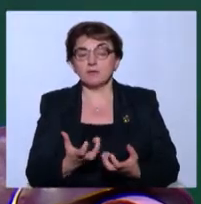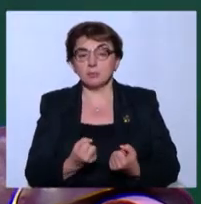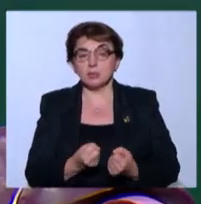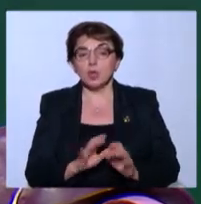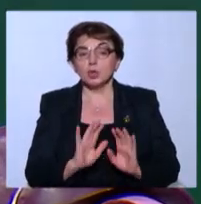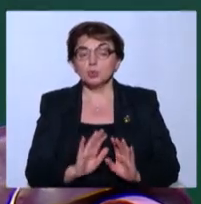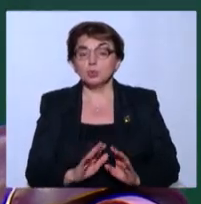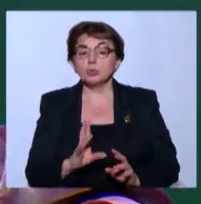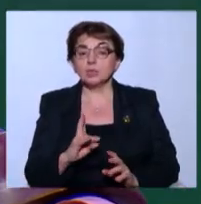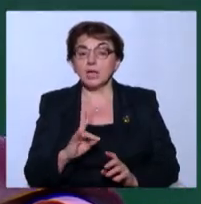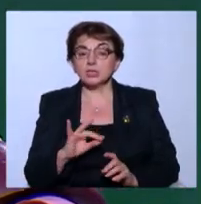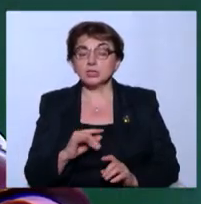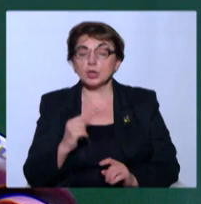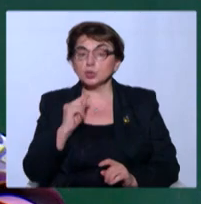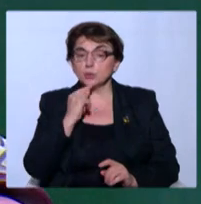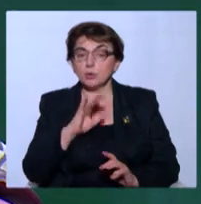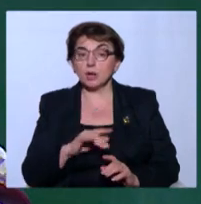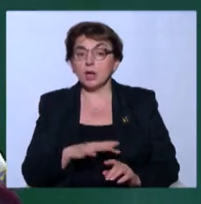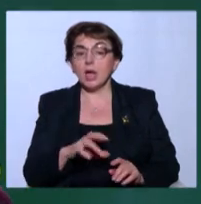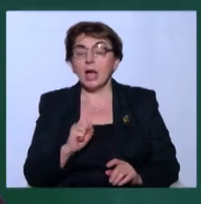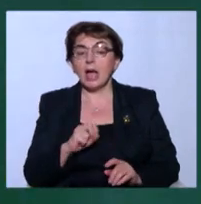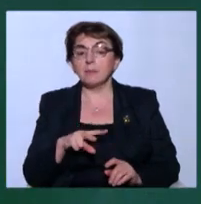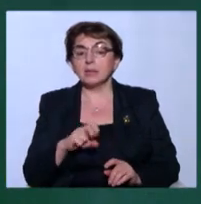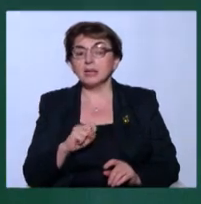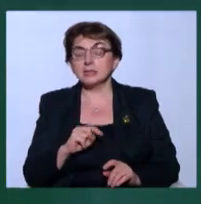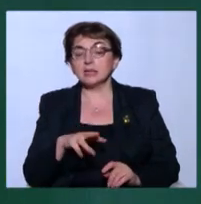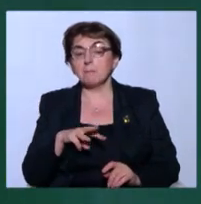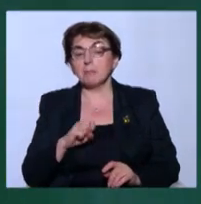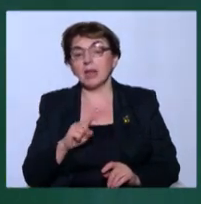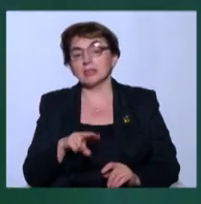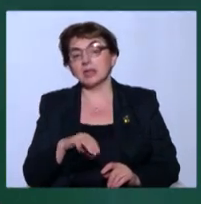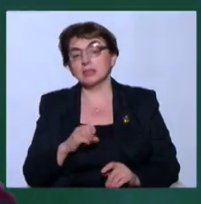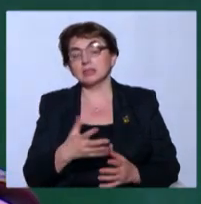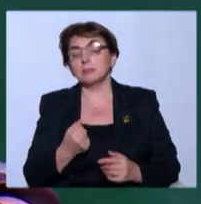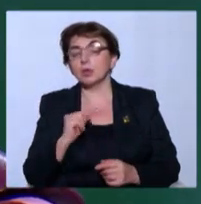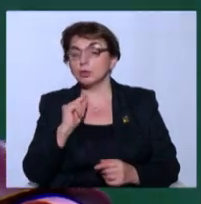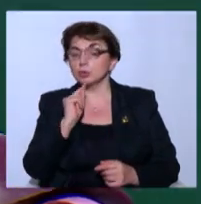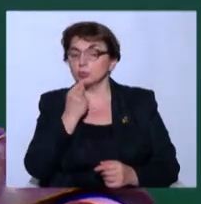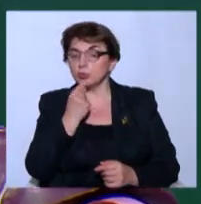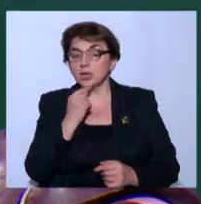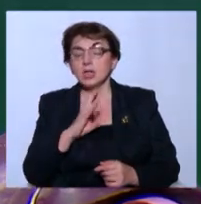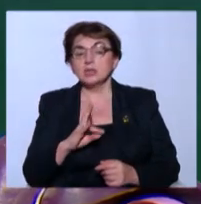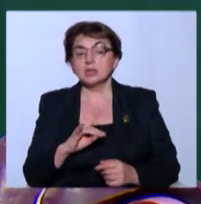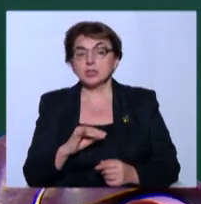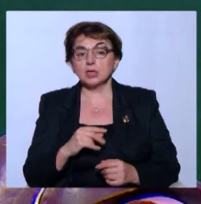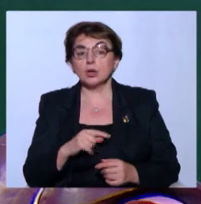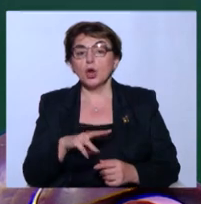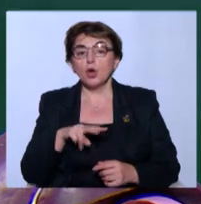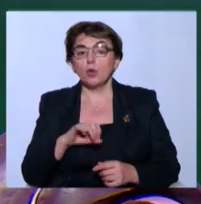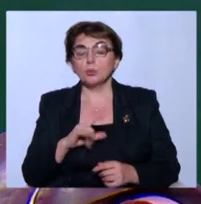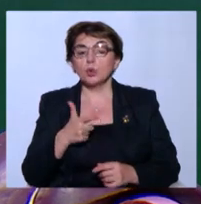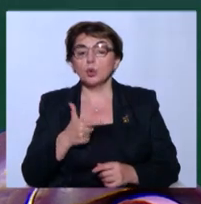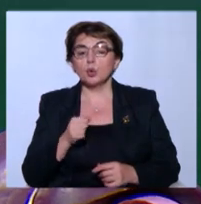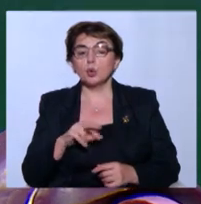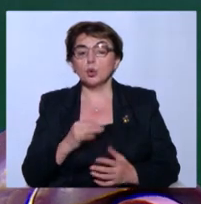რთულ ნახშირწყლებზე მოქმედებს ფერმენტები ამილაზა და მალტაზა და მიიღება რთული ნახშირწყლების მონომერი